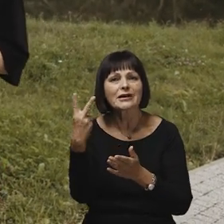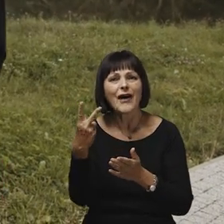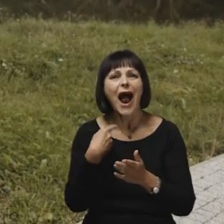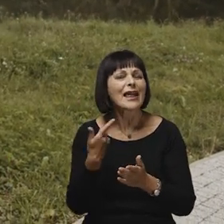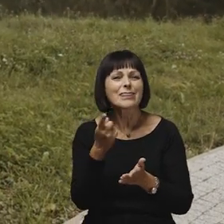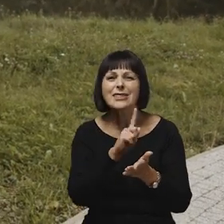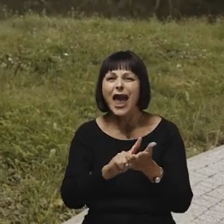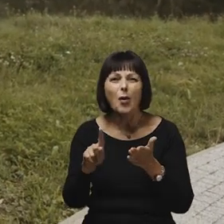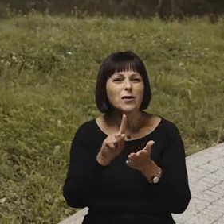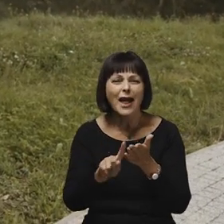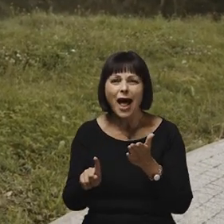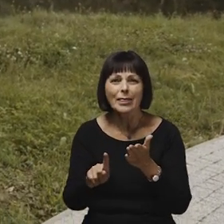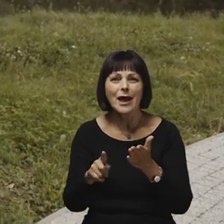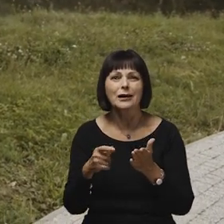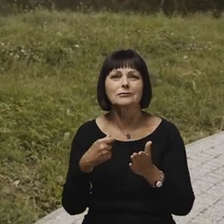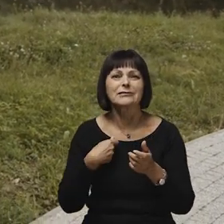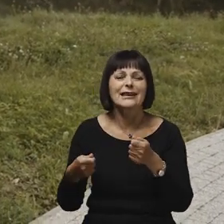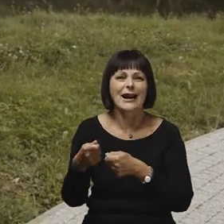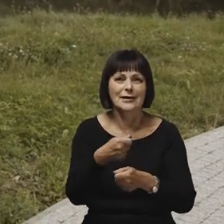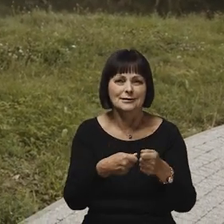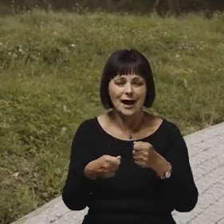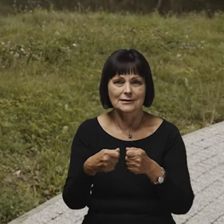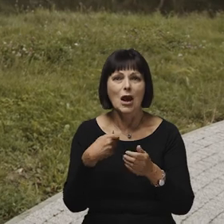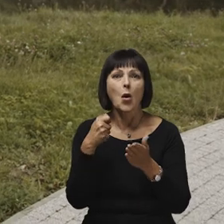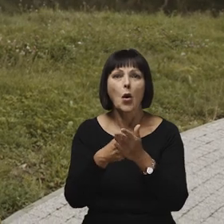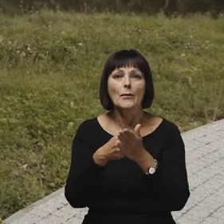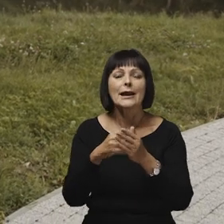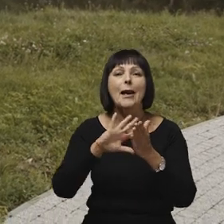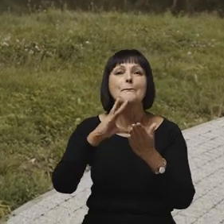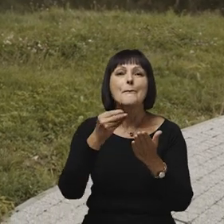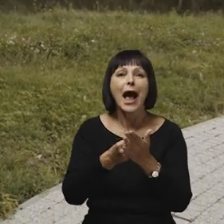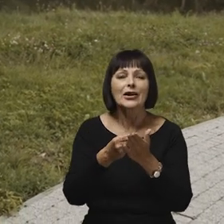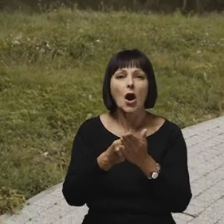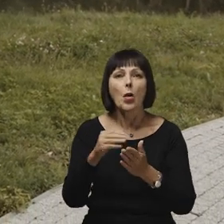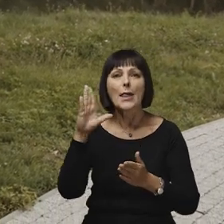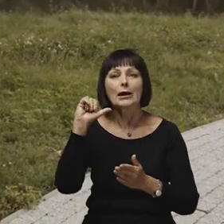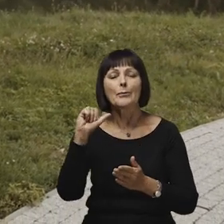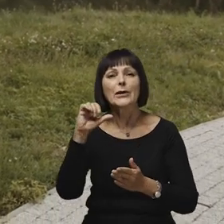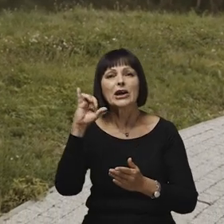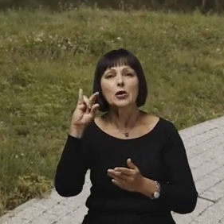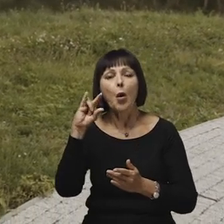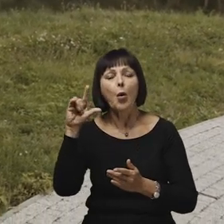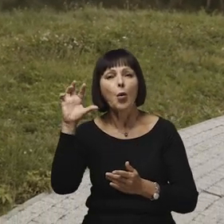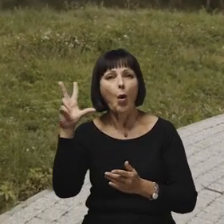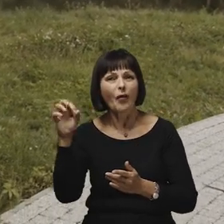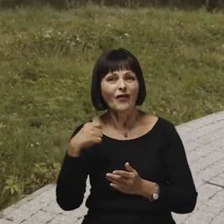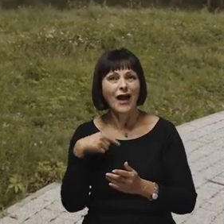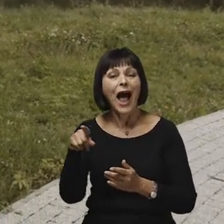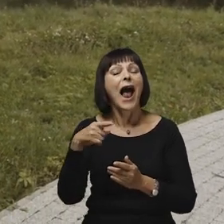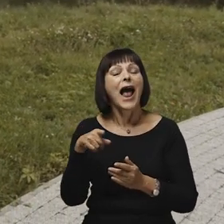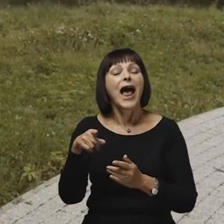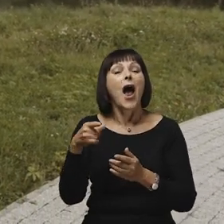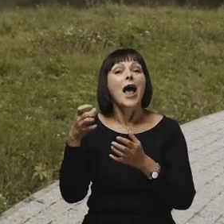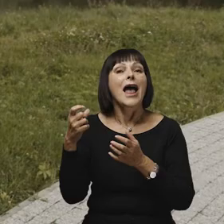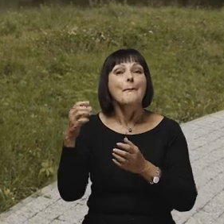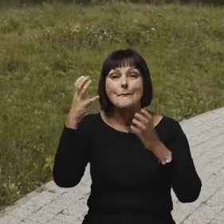się okazało, zupełnie nietrafionych transakcji – zakupu majątków Rozprza i Biurków. Paderewskiemu najbardziej przypadła